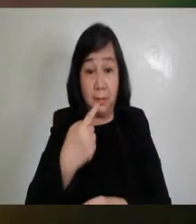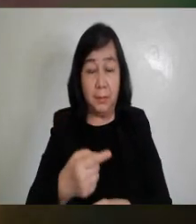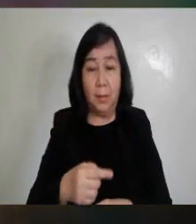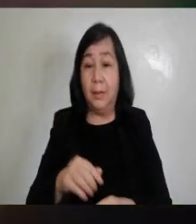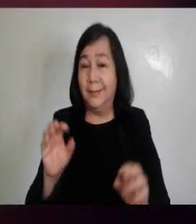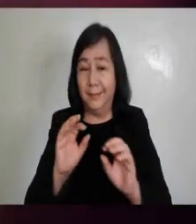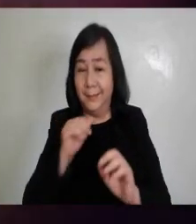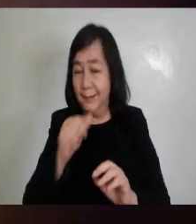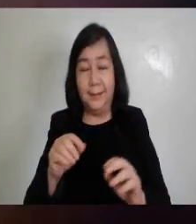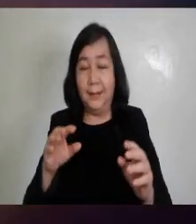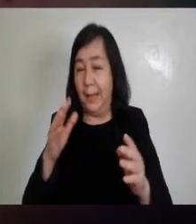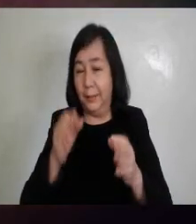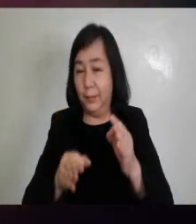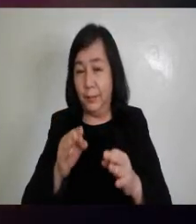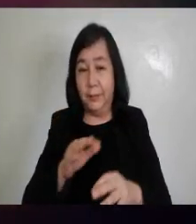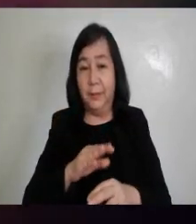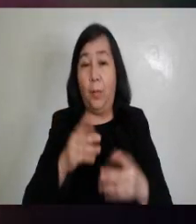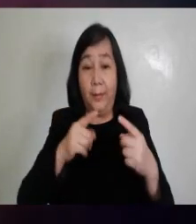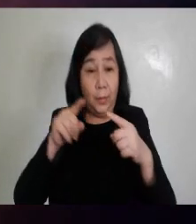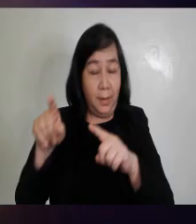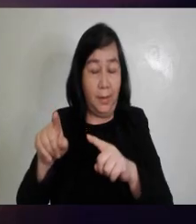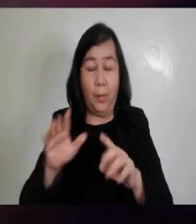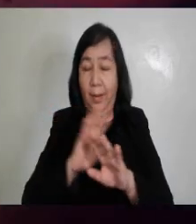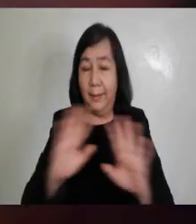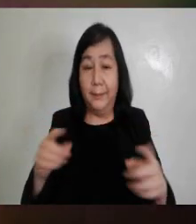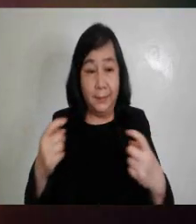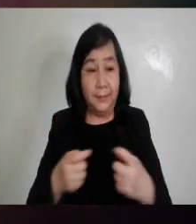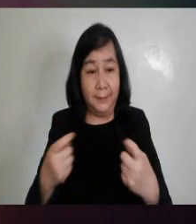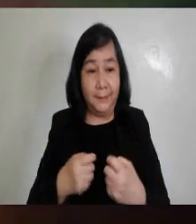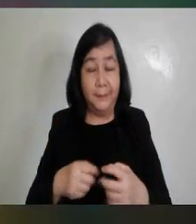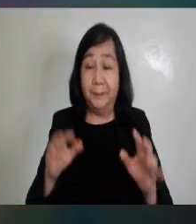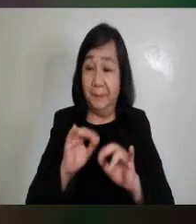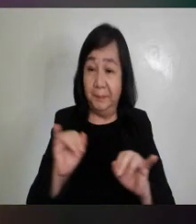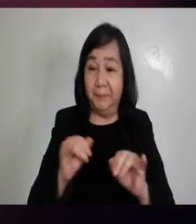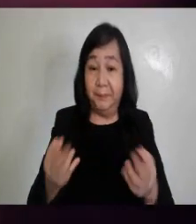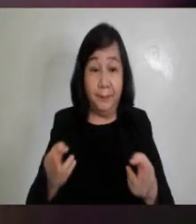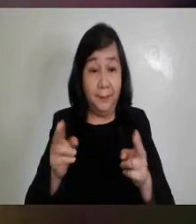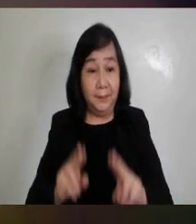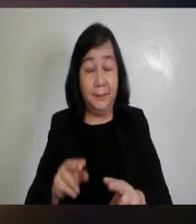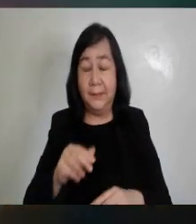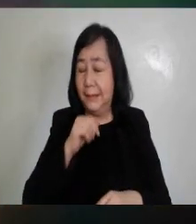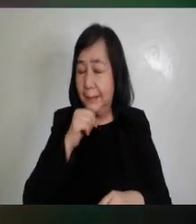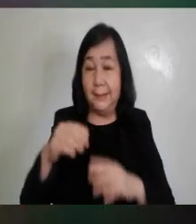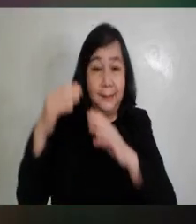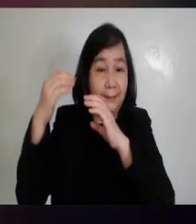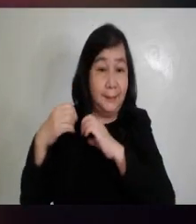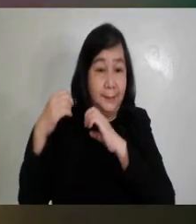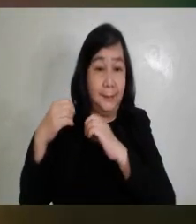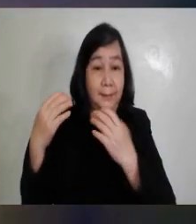kita hinahatulan. Humayo ka at huwag ka nang magkasala. Alam niyo, ang pangyayaring ito ay tila isang